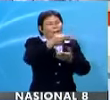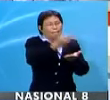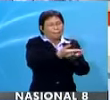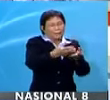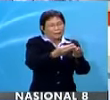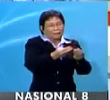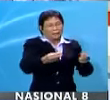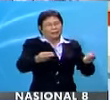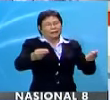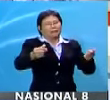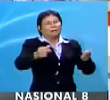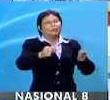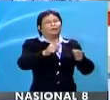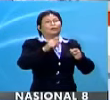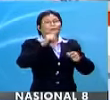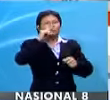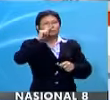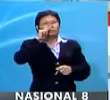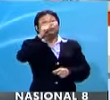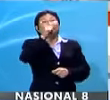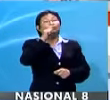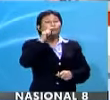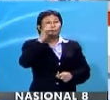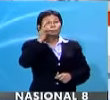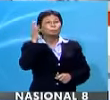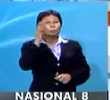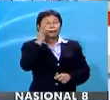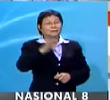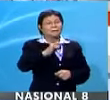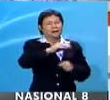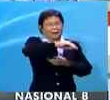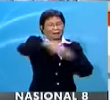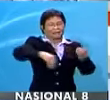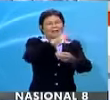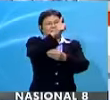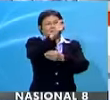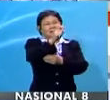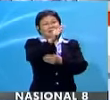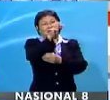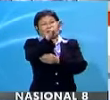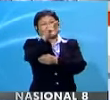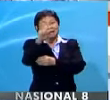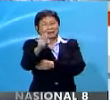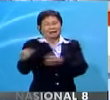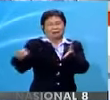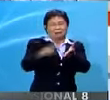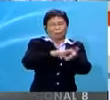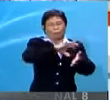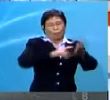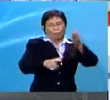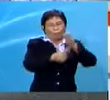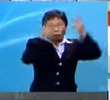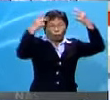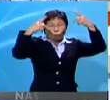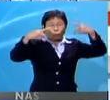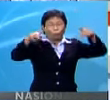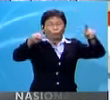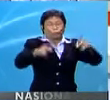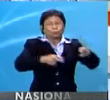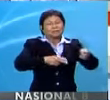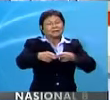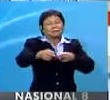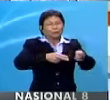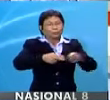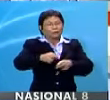kewangan Tun Razak exchange trx ia sebagai susulan kepada laporan polis yang dibuat timbalan pengarah urusan kumpulan dan ketua